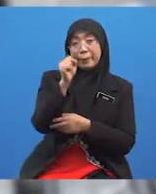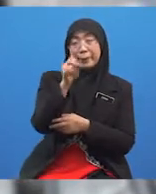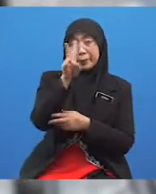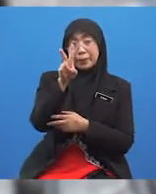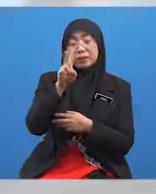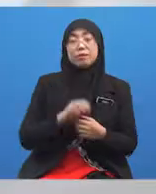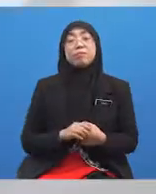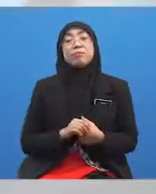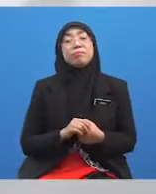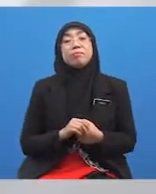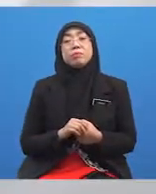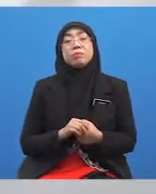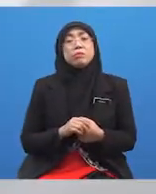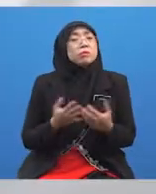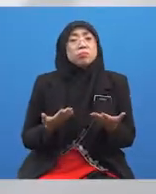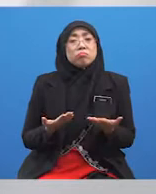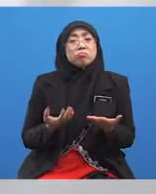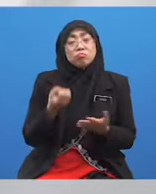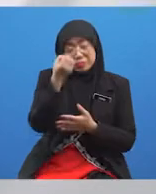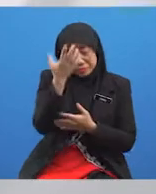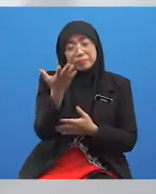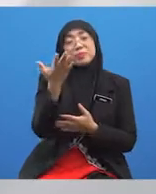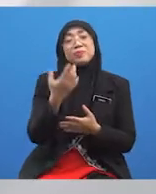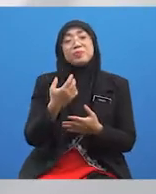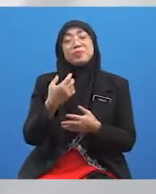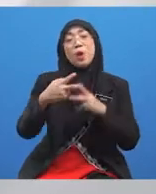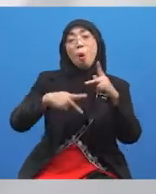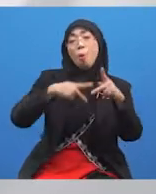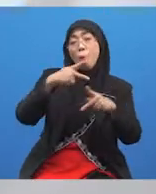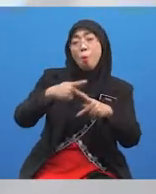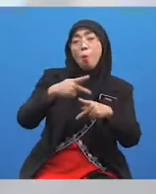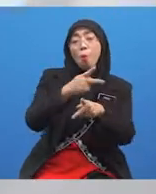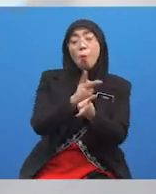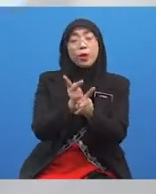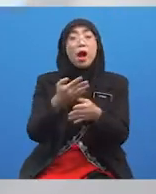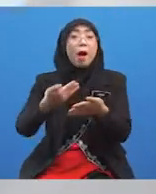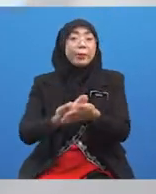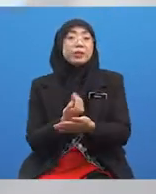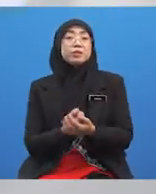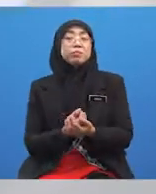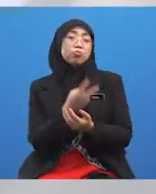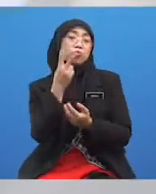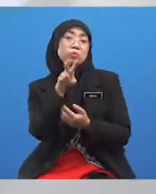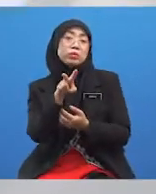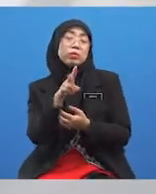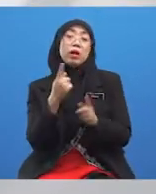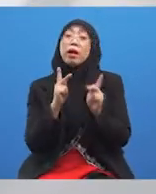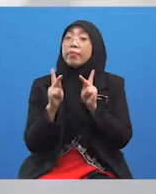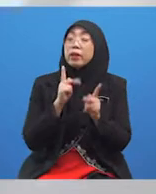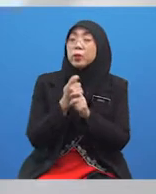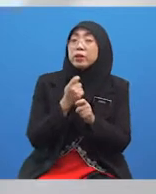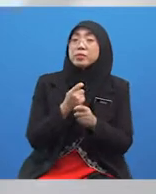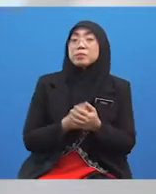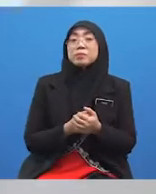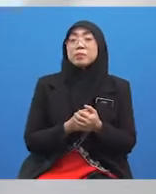kedua. Nyatakan proses pembelian produk baru. Lihat kata tugas nyatakan. Wajib